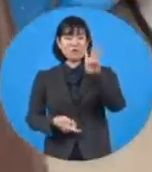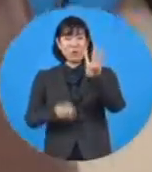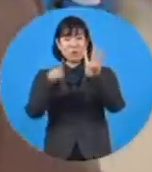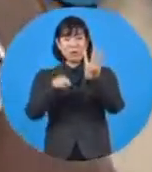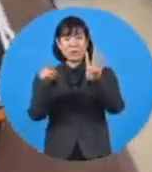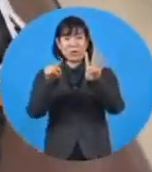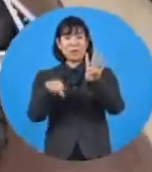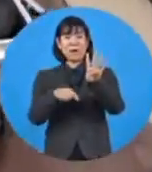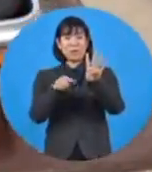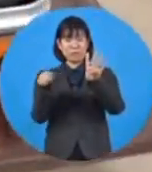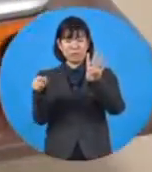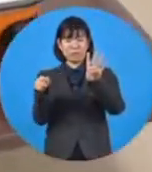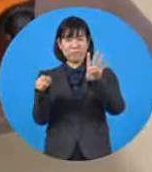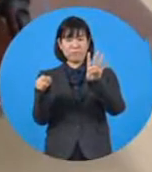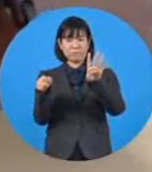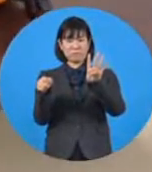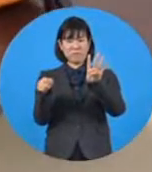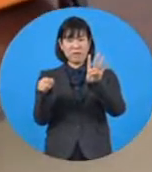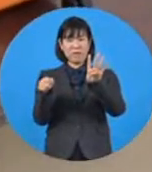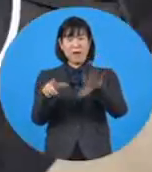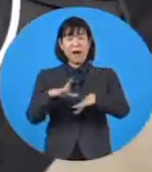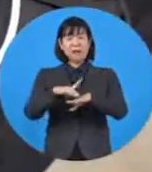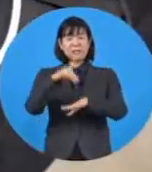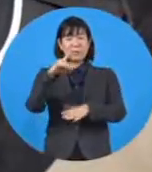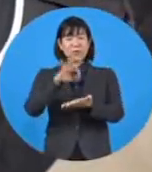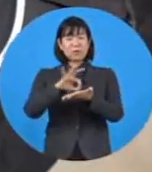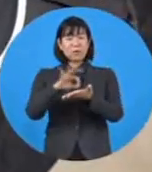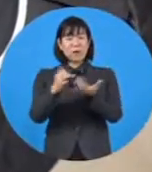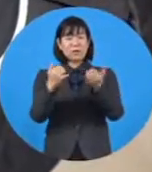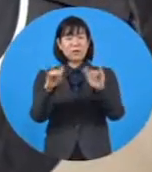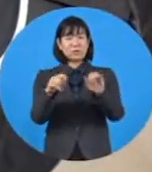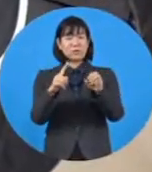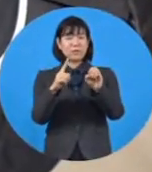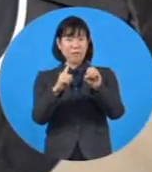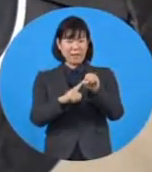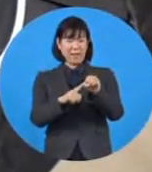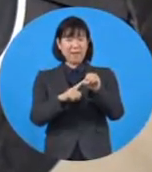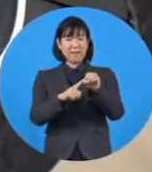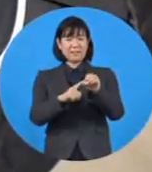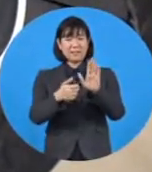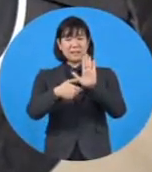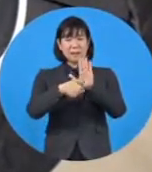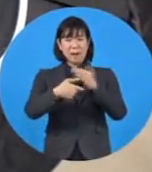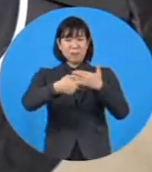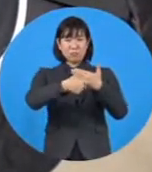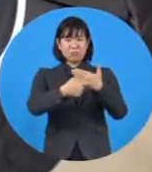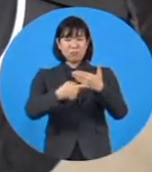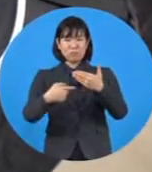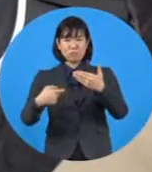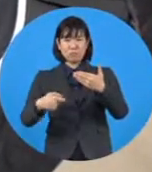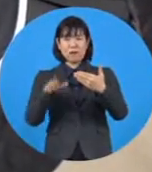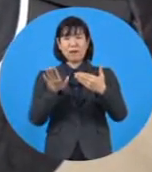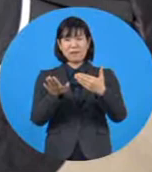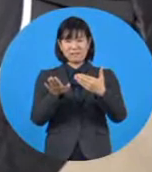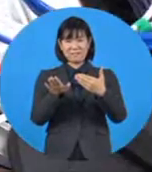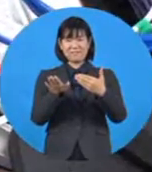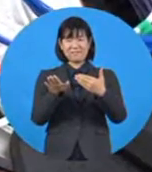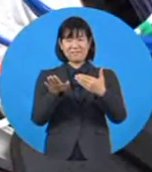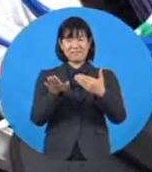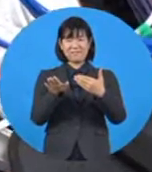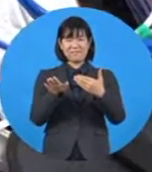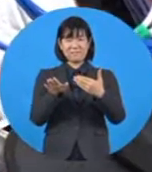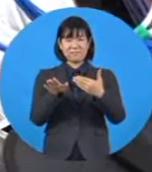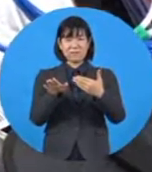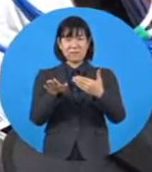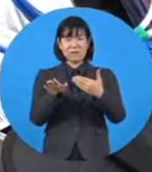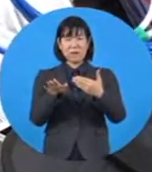14kg、 中は浄水装置はもちろん初めて使う人にも分かりやすくパーツ名が書いてあります。